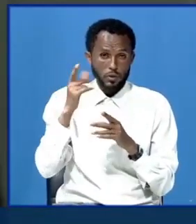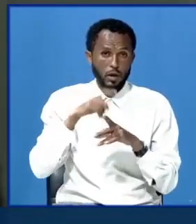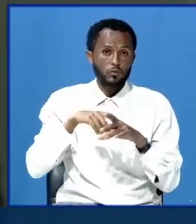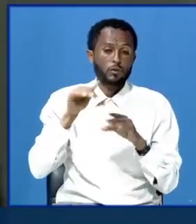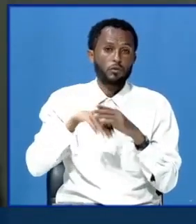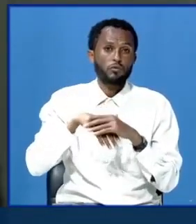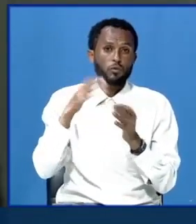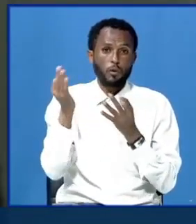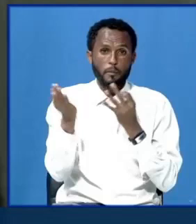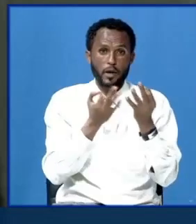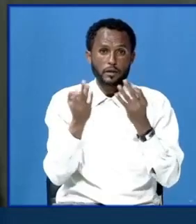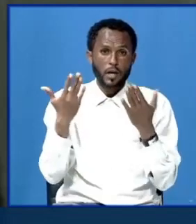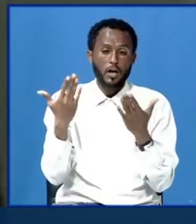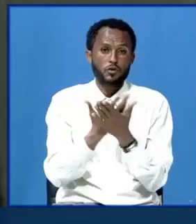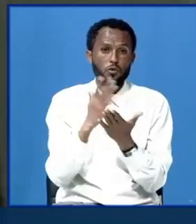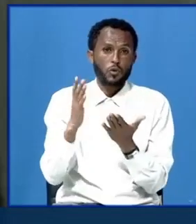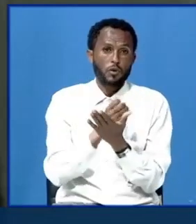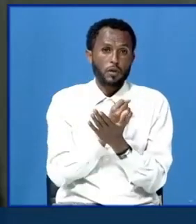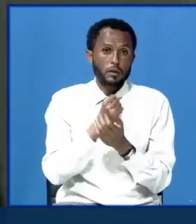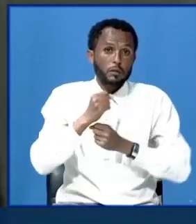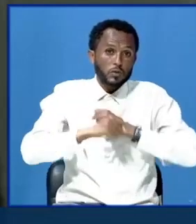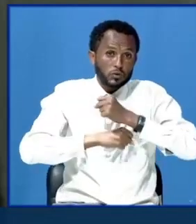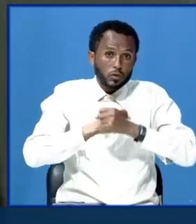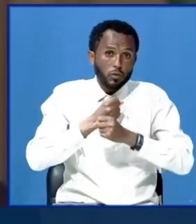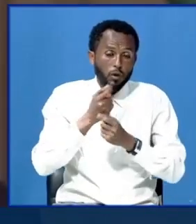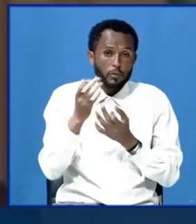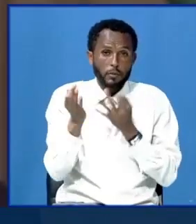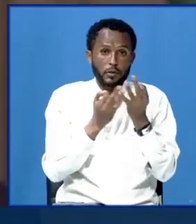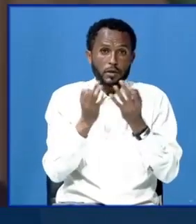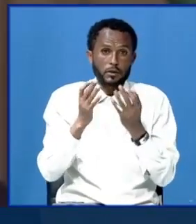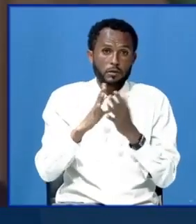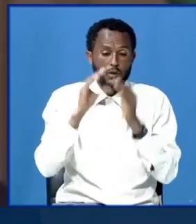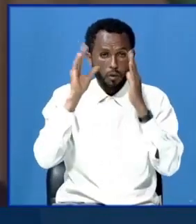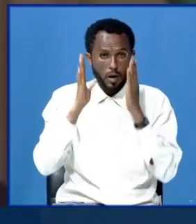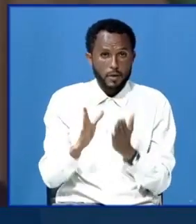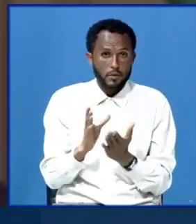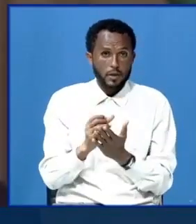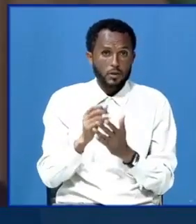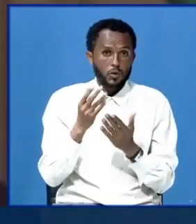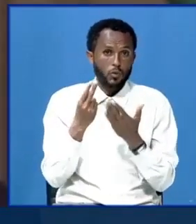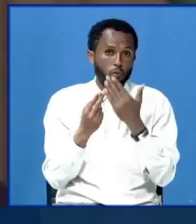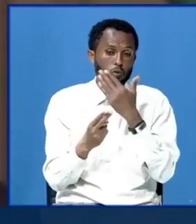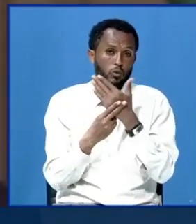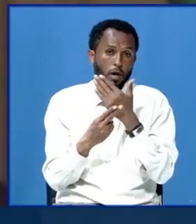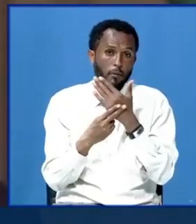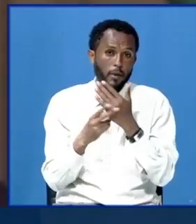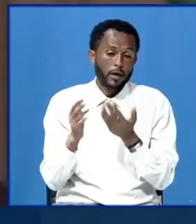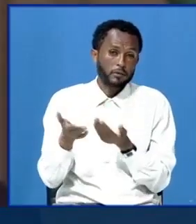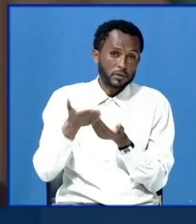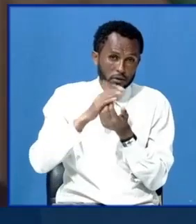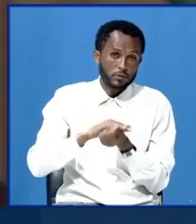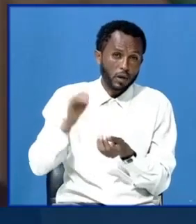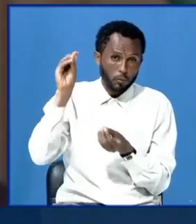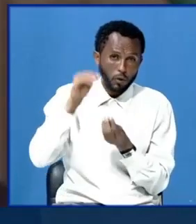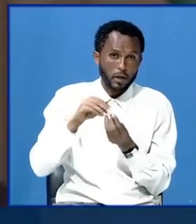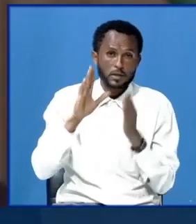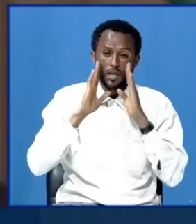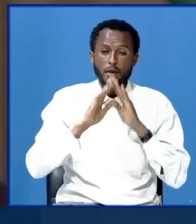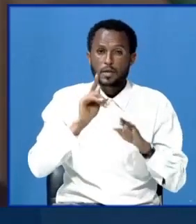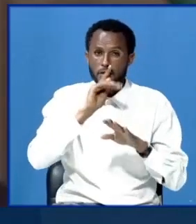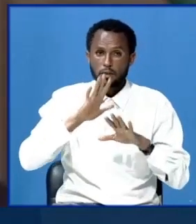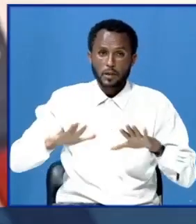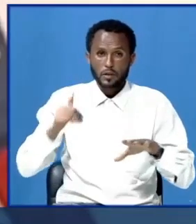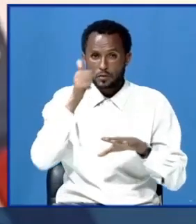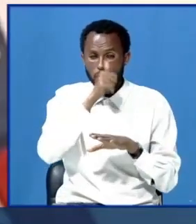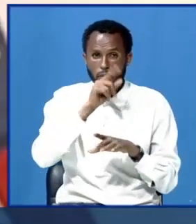አብዛውጽቁ መግለጺ እቲ ሓድሽ ወራር ከምዛ ሻቀሎም ብምሕባር ጥሕሰሶ ኣመሰላትን ዕንወት ቁጠባን ካብ ምግዳዱ ብተወሳኺ ሰላምን ፀጥታን ኢትዮጵያ